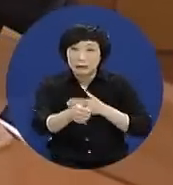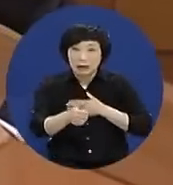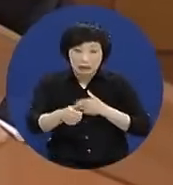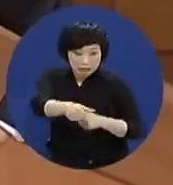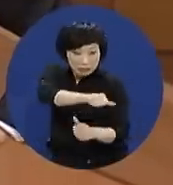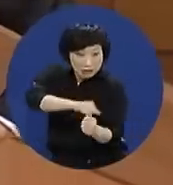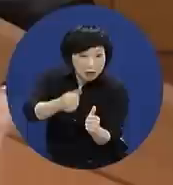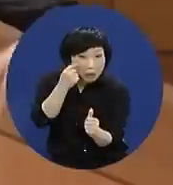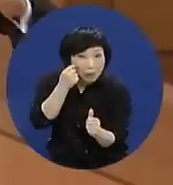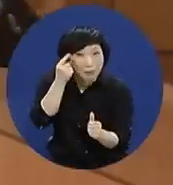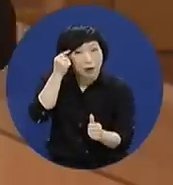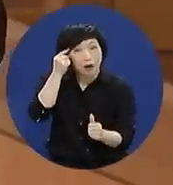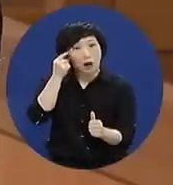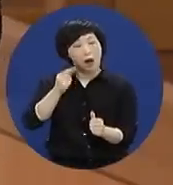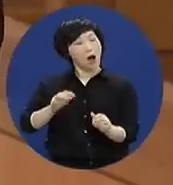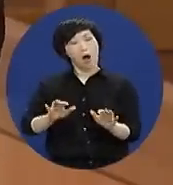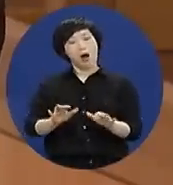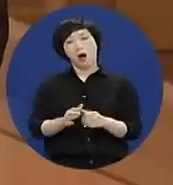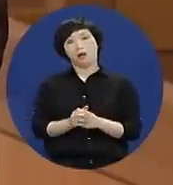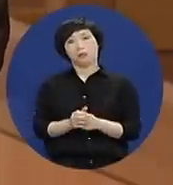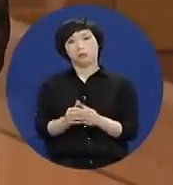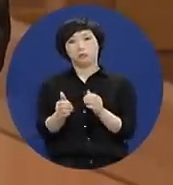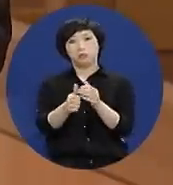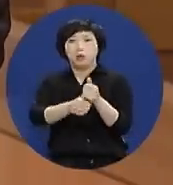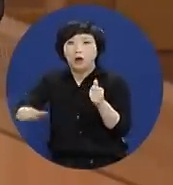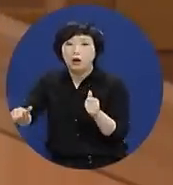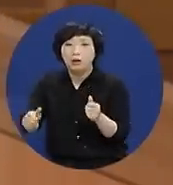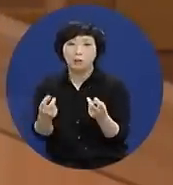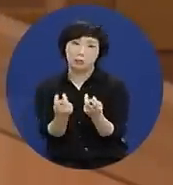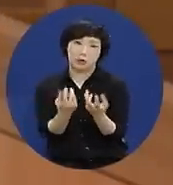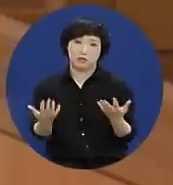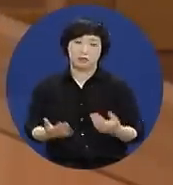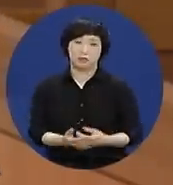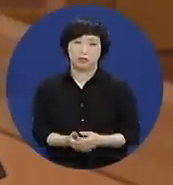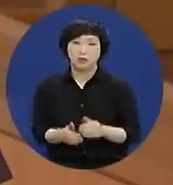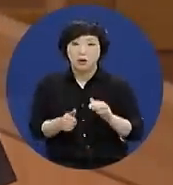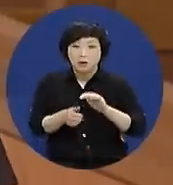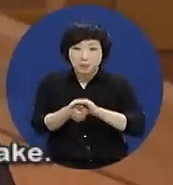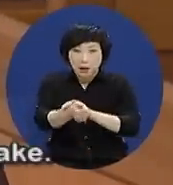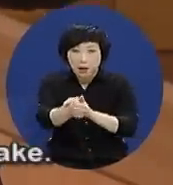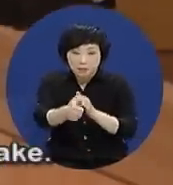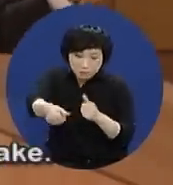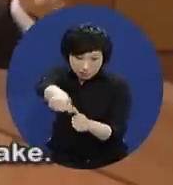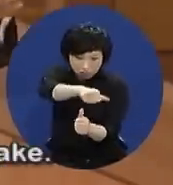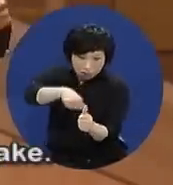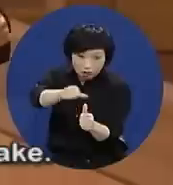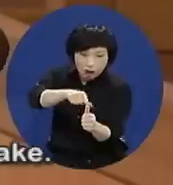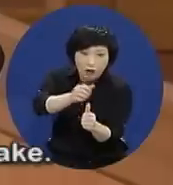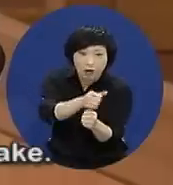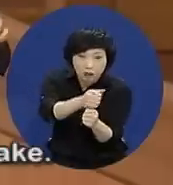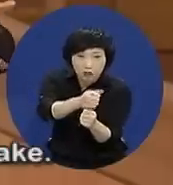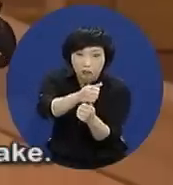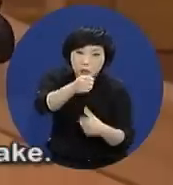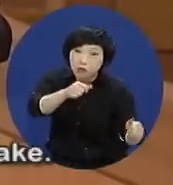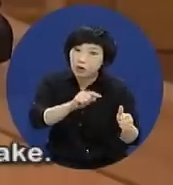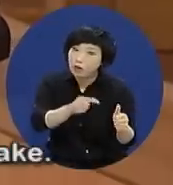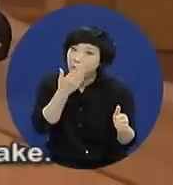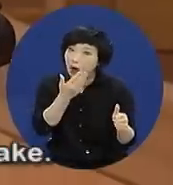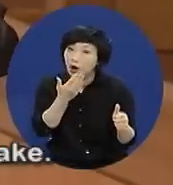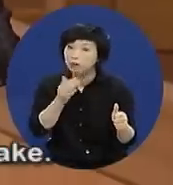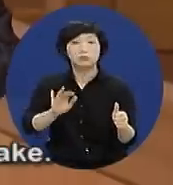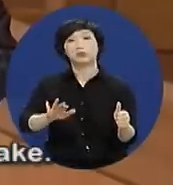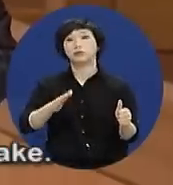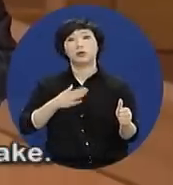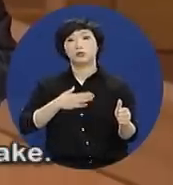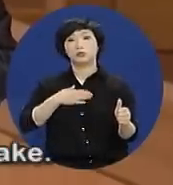1度捕まえられると逃げることができません今まで生き残ったものを見たこと